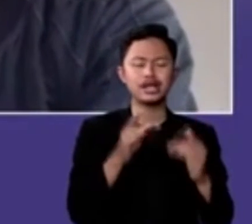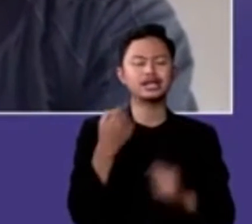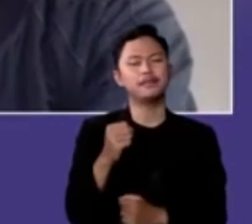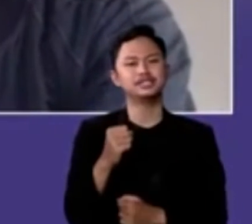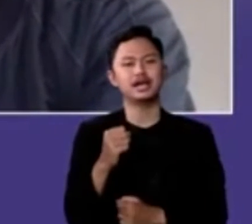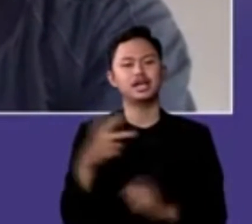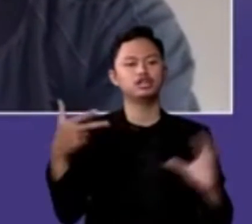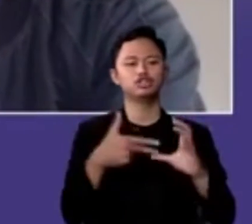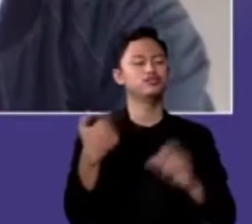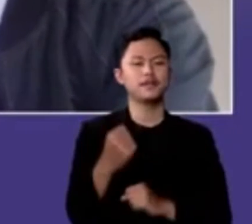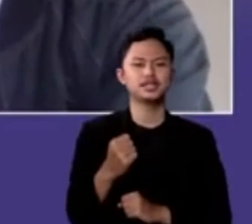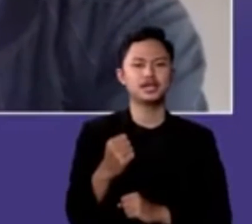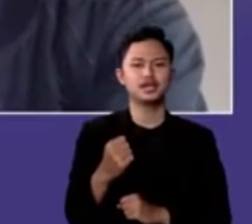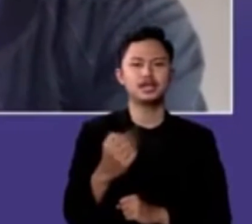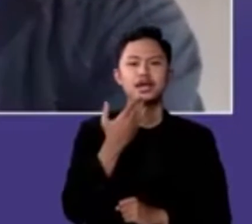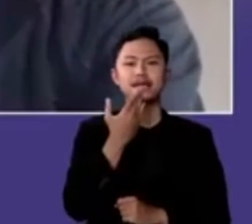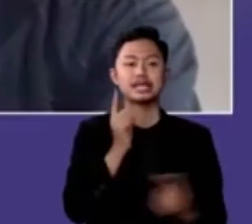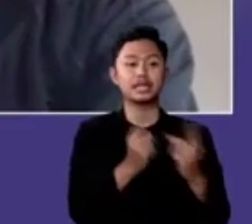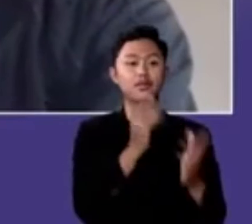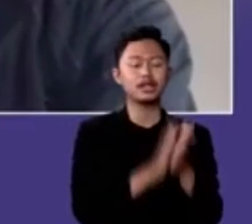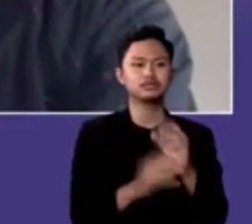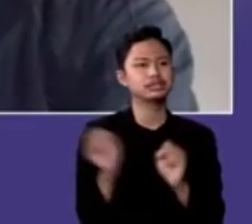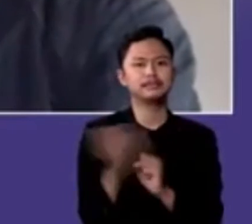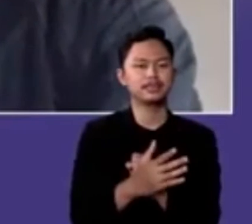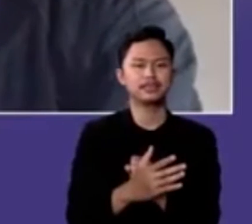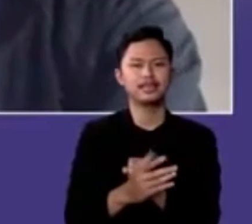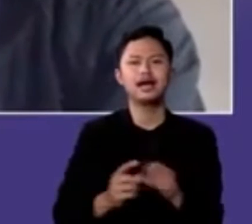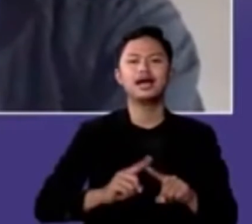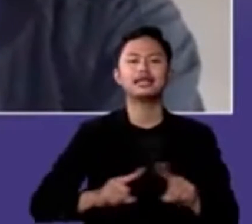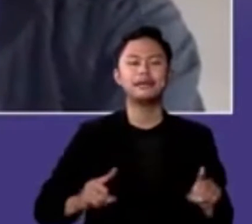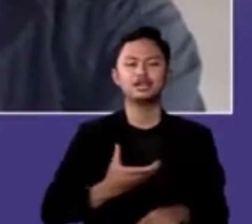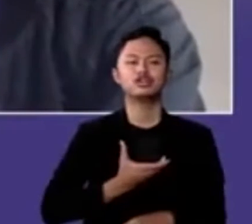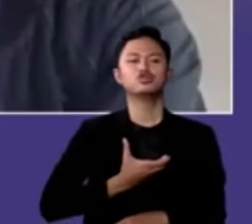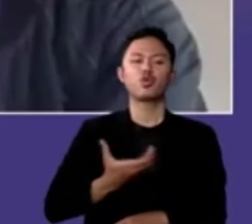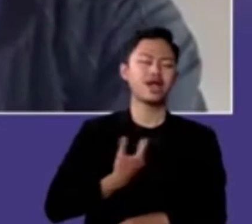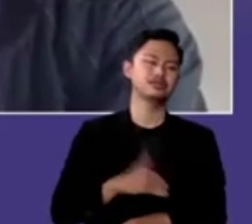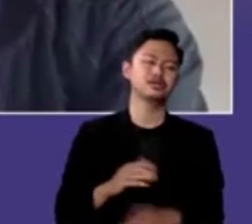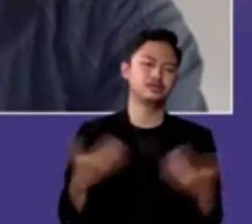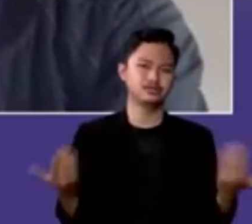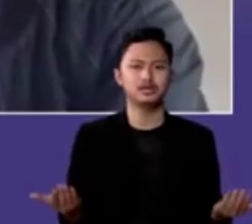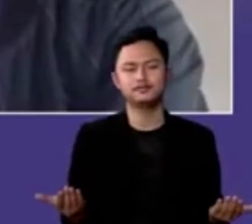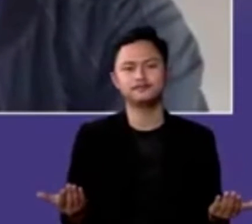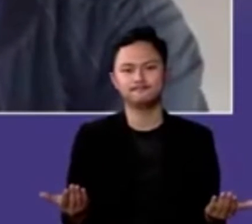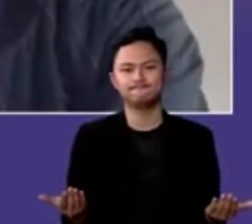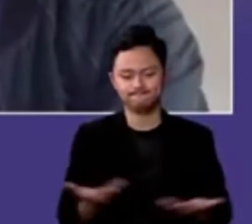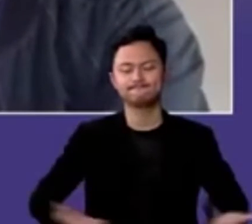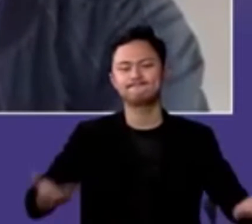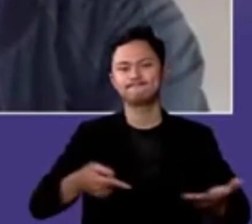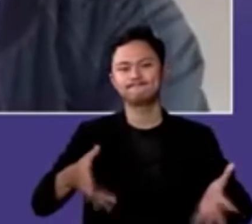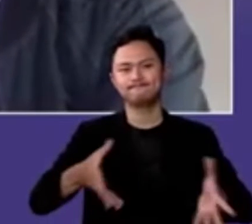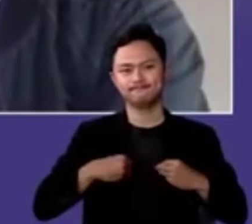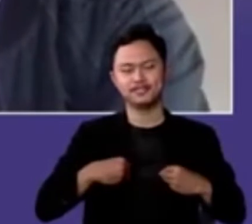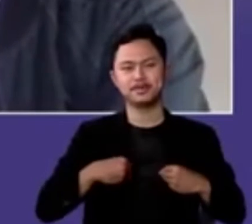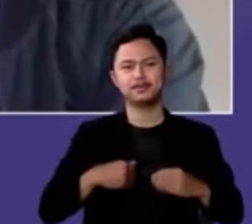virtual dengan suhu di Somalia biasanya lebih cepat saat kita ketemu langsung ia enggak mau karena kita